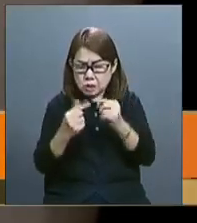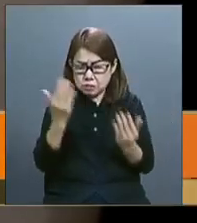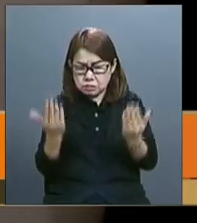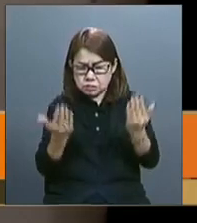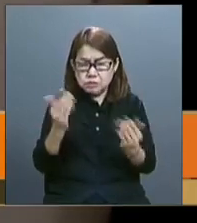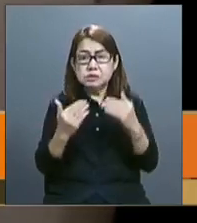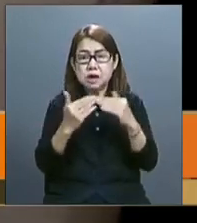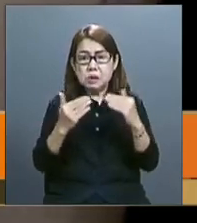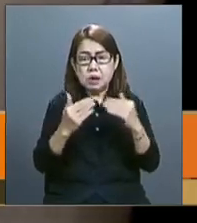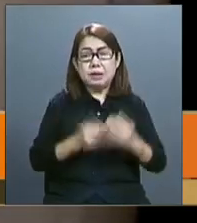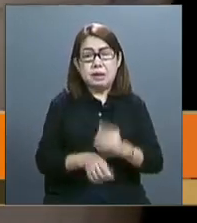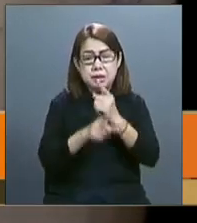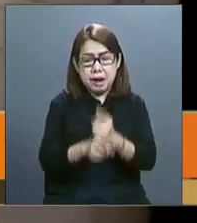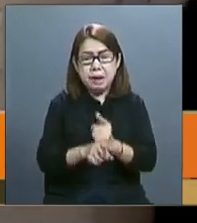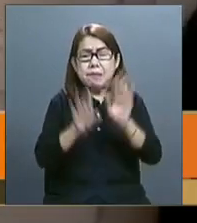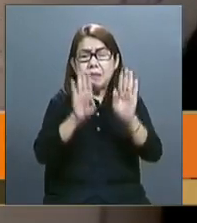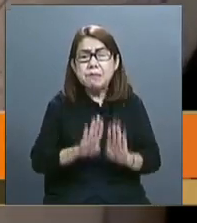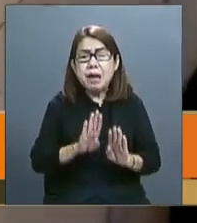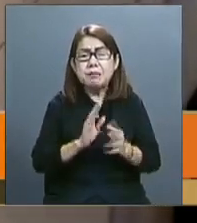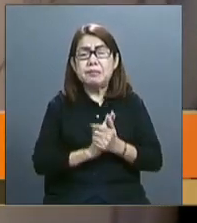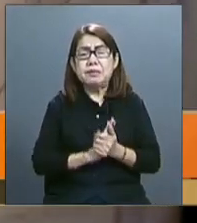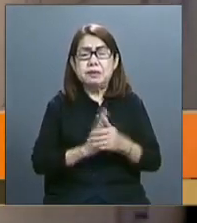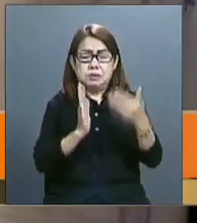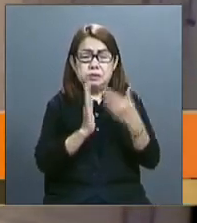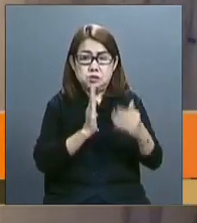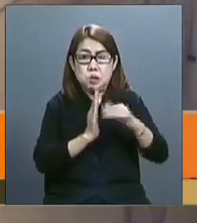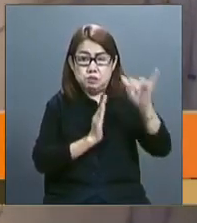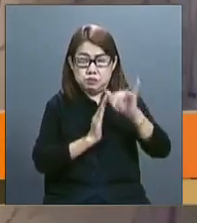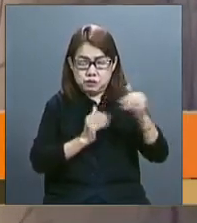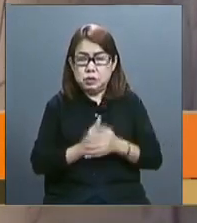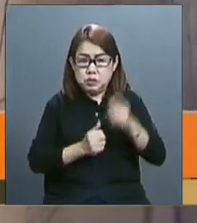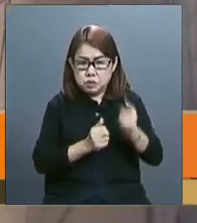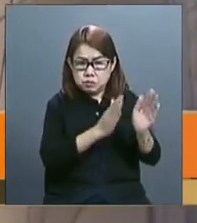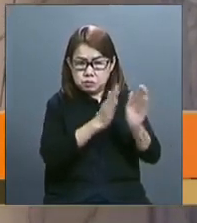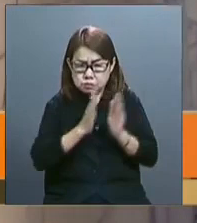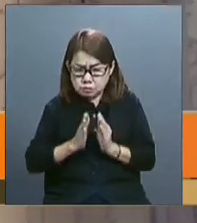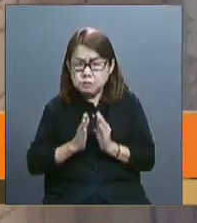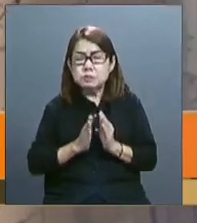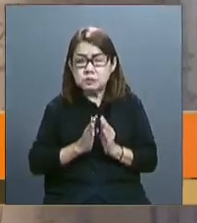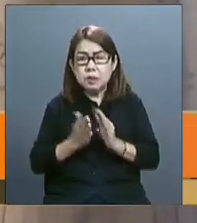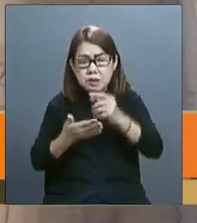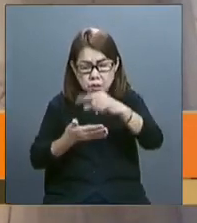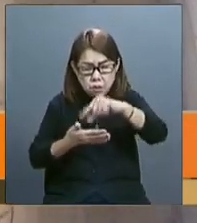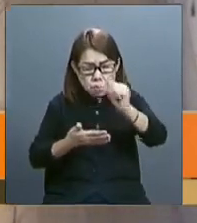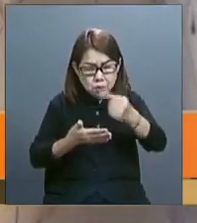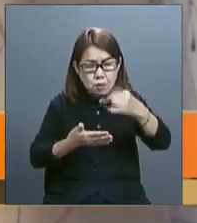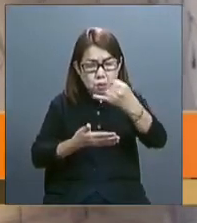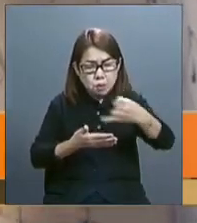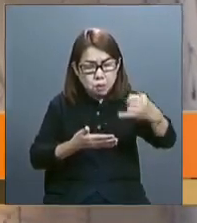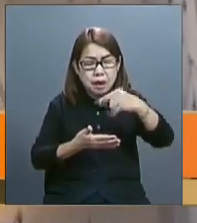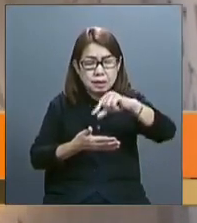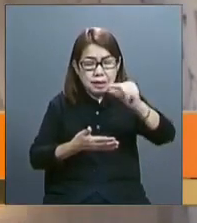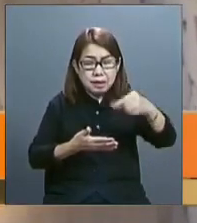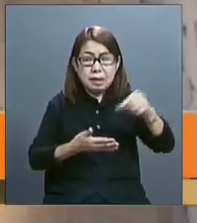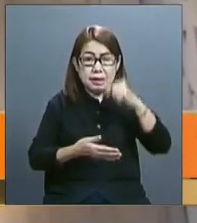ของทรงกลมในศิลปะตะวันตกนำมาสู่การศึกษาทฤษฎีการเขียนลายไทยที่ครั้งนี้ศิลปินเลือกถ่ายทอดในรูปแบบภาพส